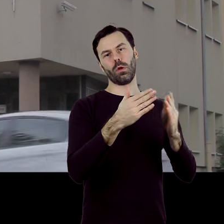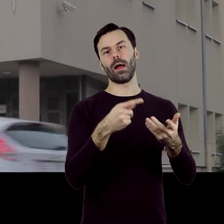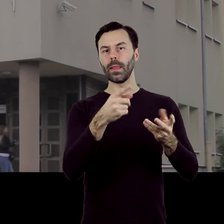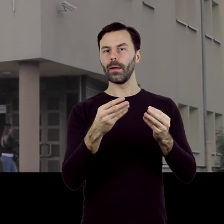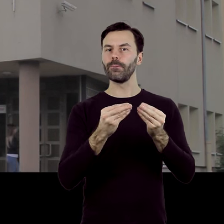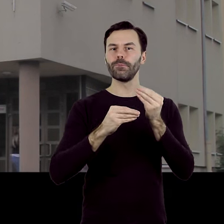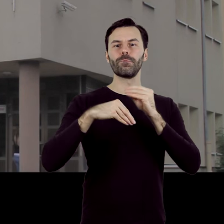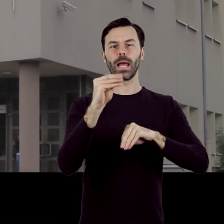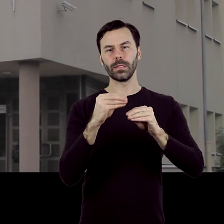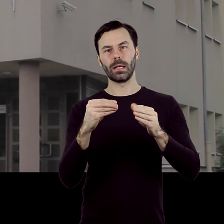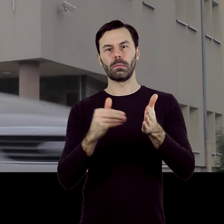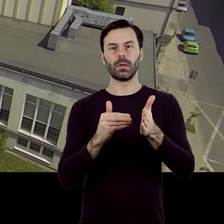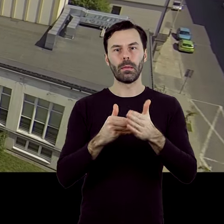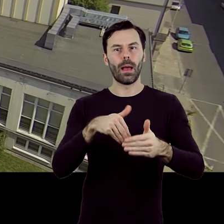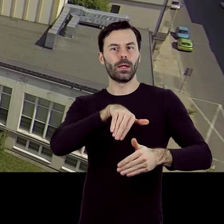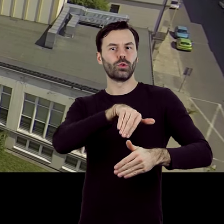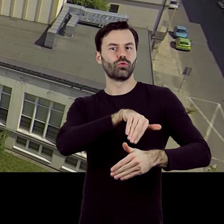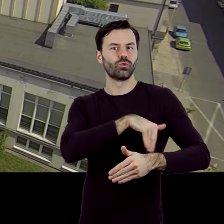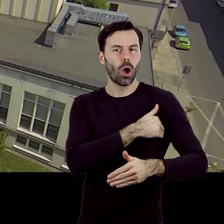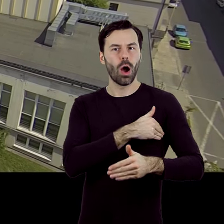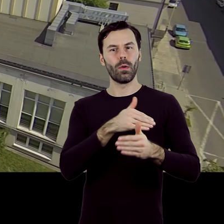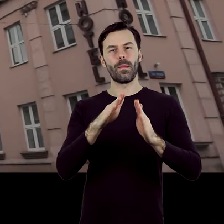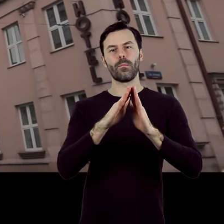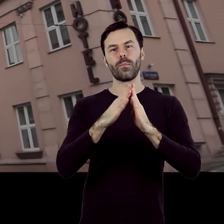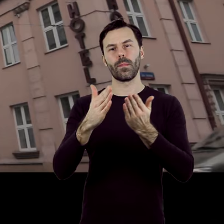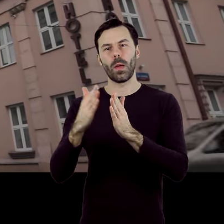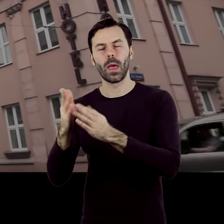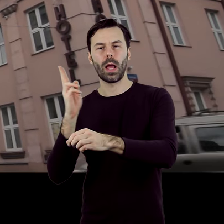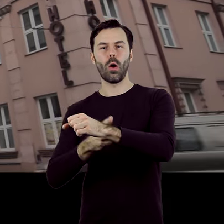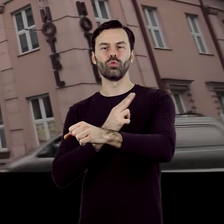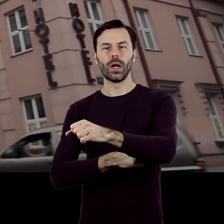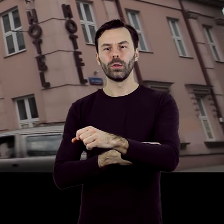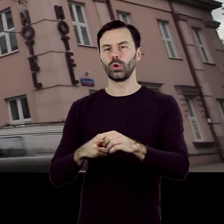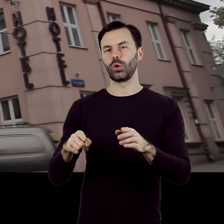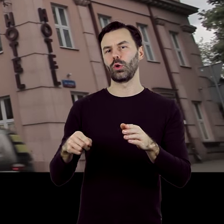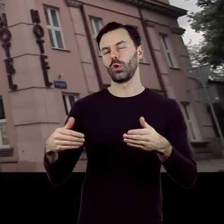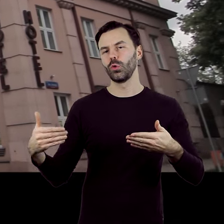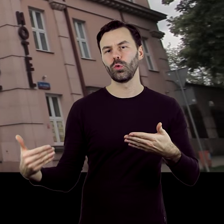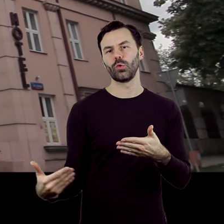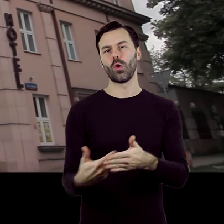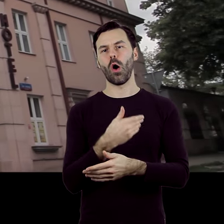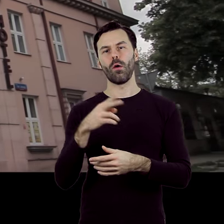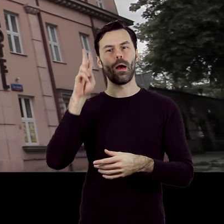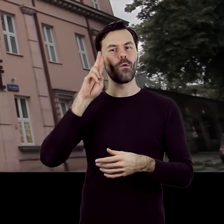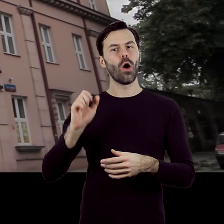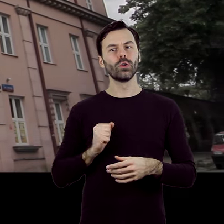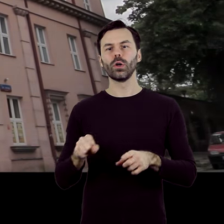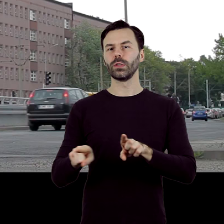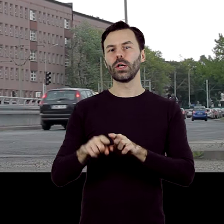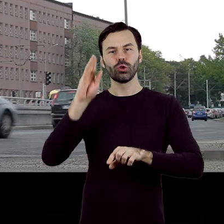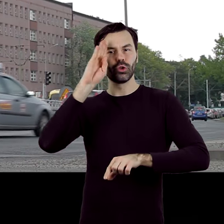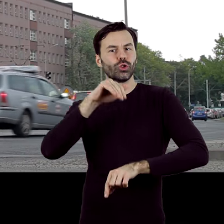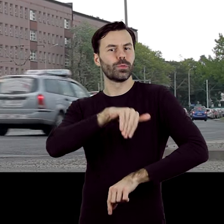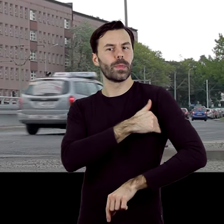liczbie budynki użyteczności publicznej, urzędy, biblioteka, nowe budynki garnizonu łódzkiego, szpital